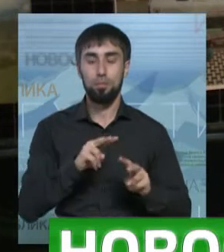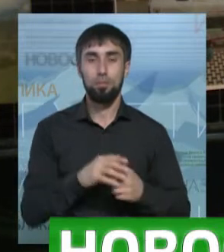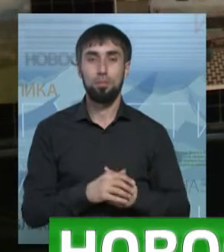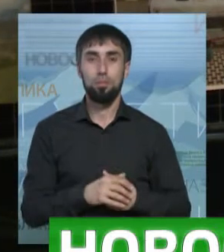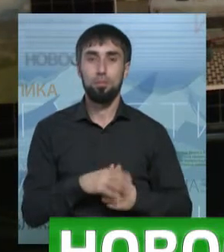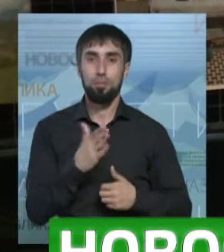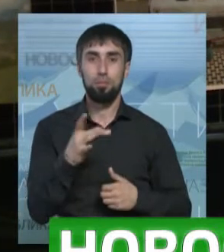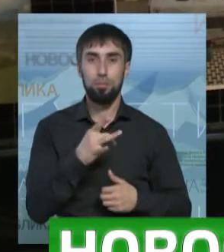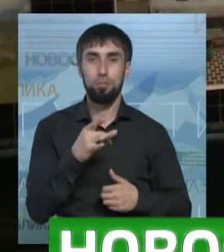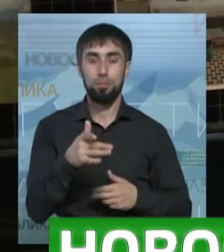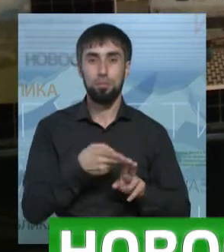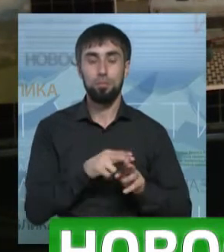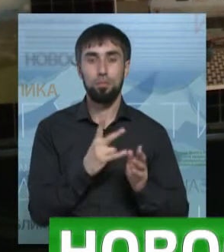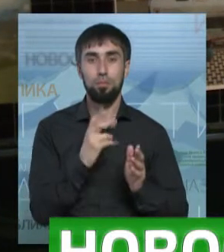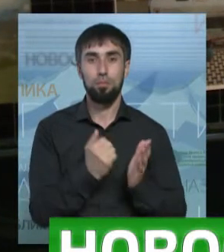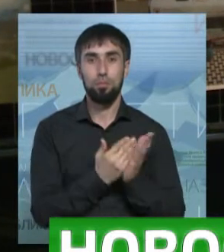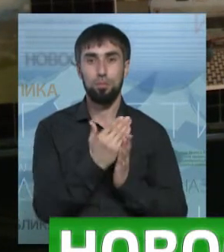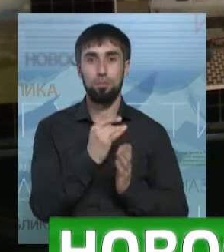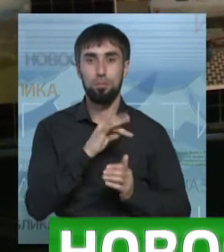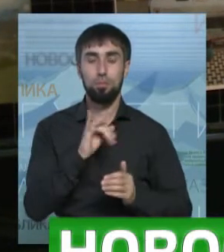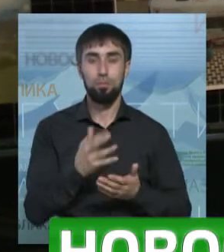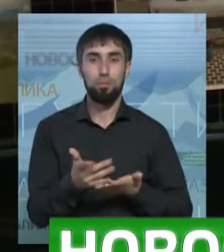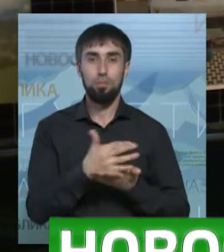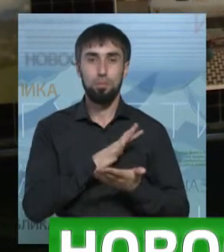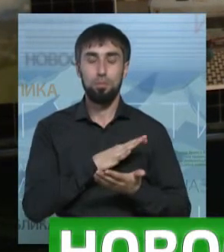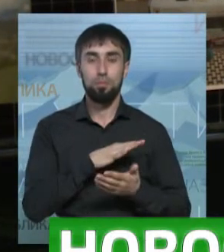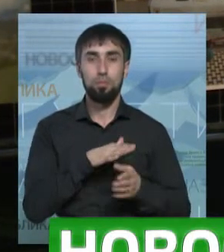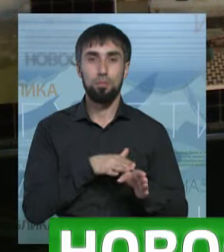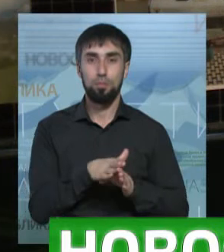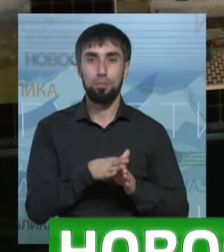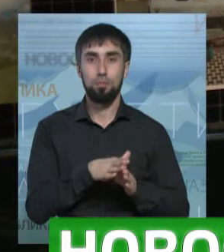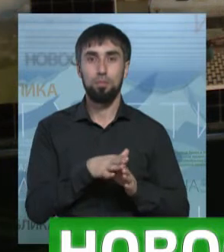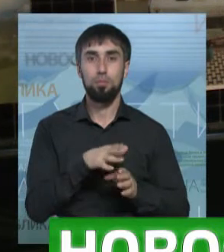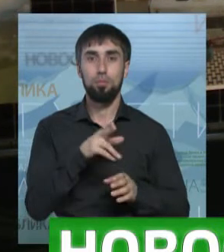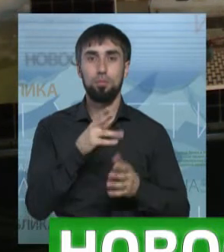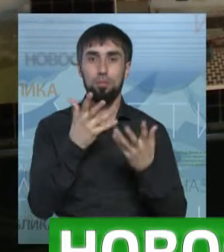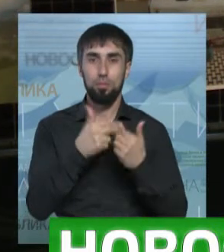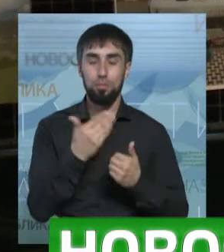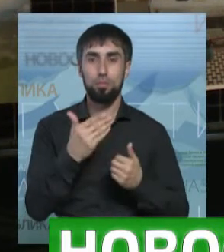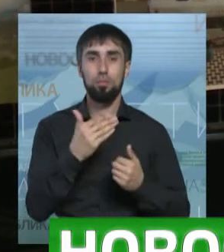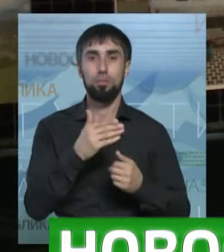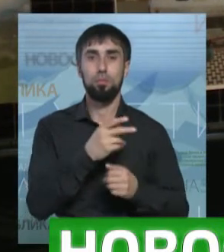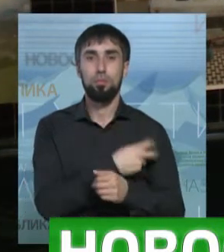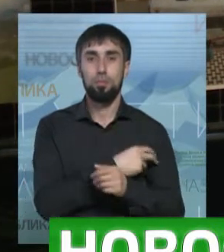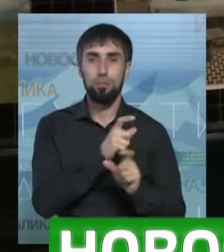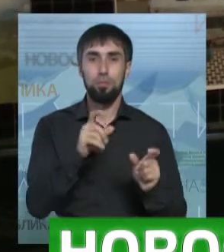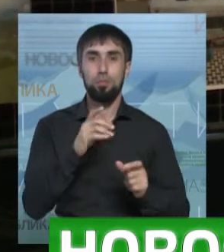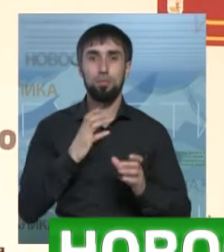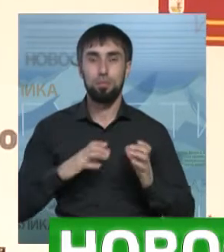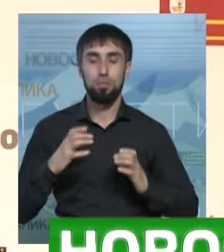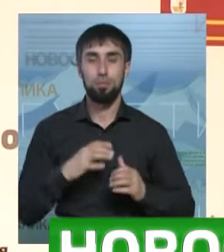и в республике оно прошло на очень высоком уровне, удалось собрать максимальное количество и студенты, и специалисты первичного звена, это